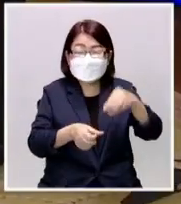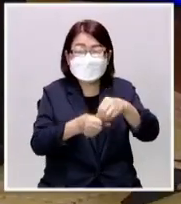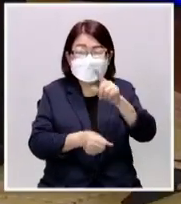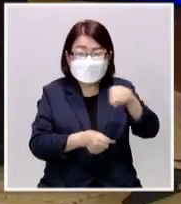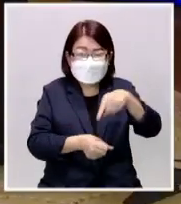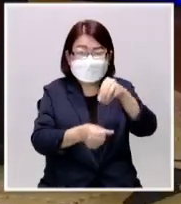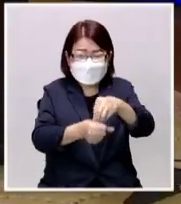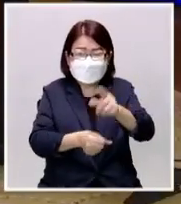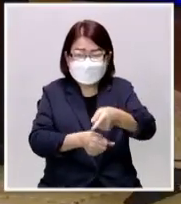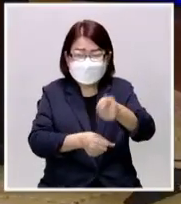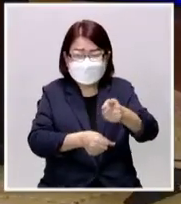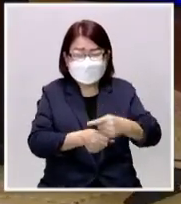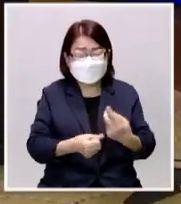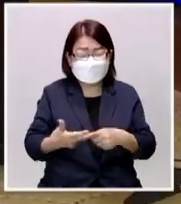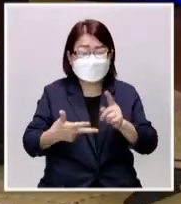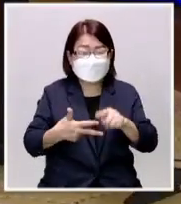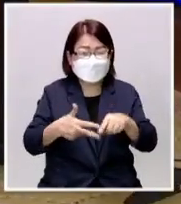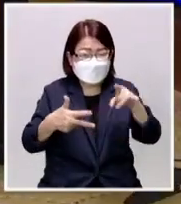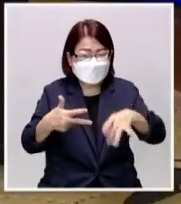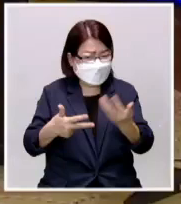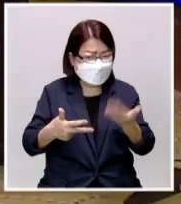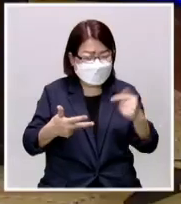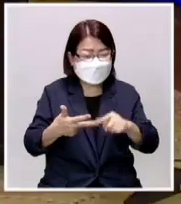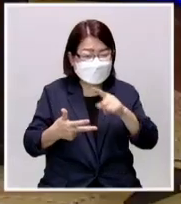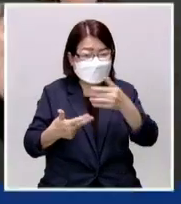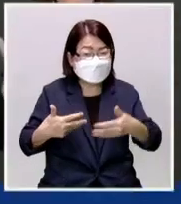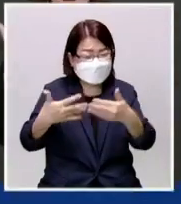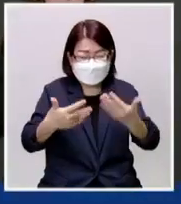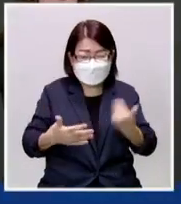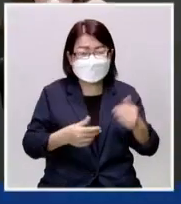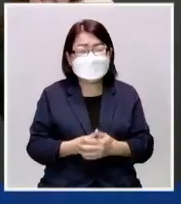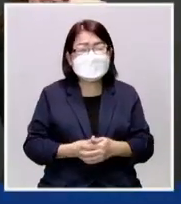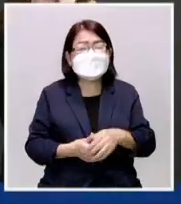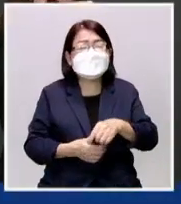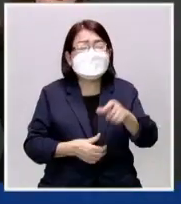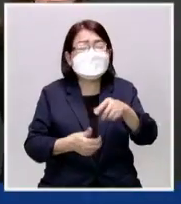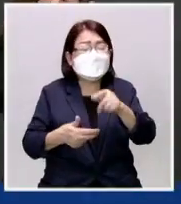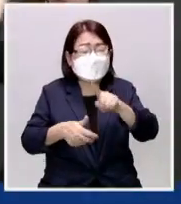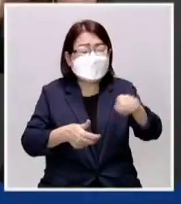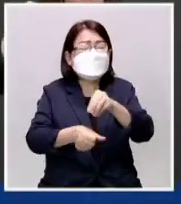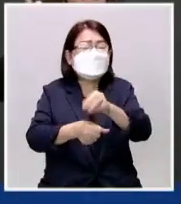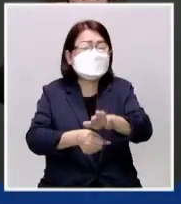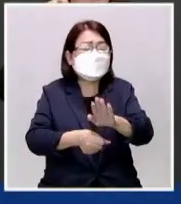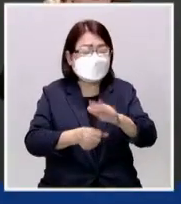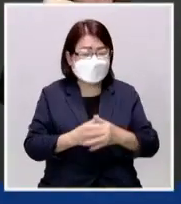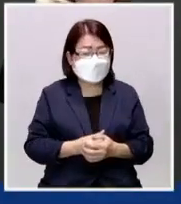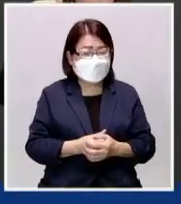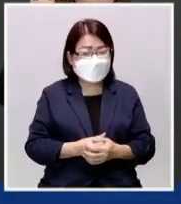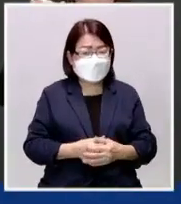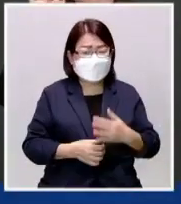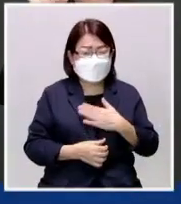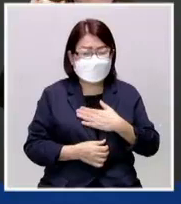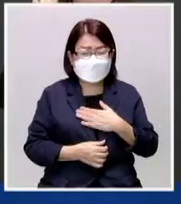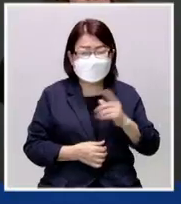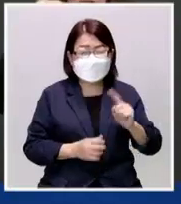รัชนะจากกลบประเทศนะคะบอกว่าไม่จำเปล่งท่านตอนนี้แล้วกบทบาของสาหรัชนะจากในขอตรงนี้・เมอนรอยที่สาม